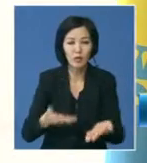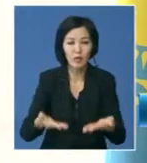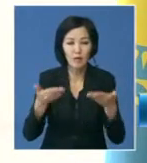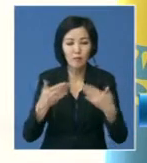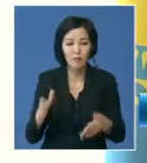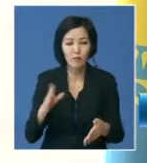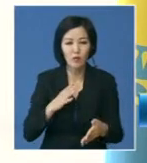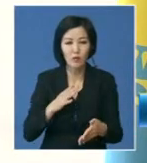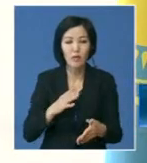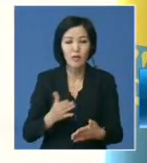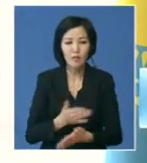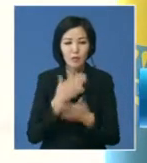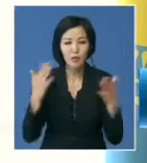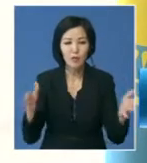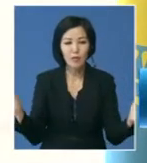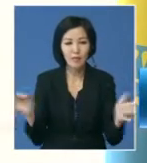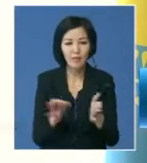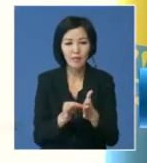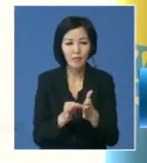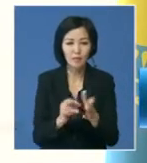Біздің ең үлкен мақсатымыз кәсіподақ осы